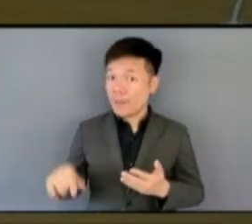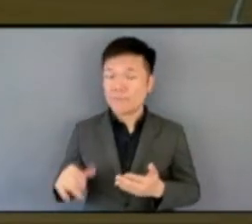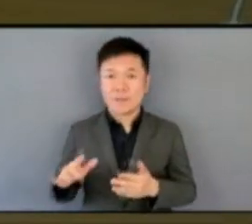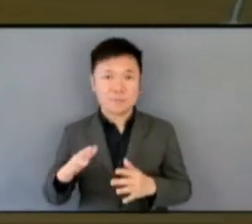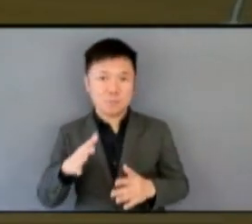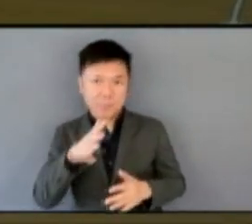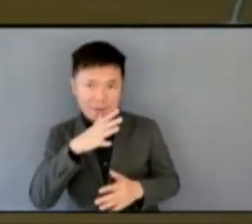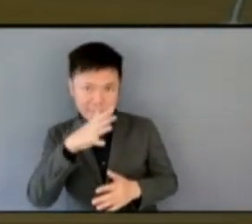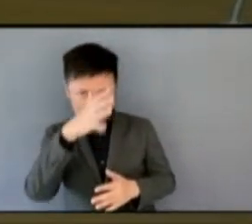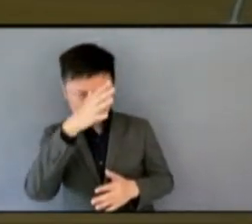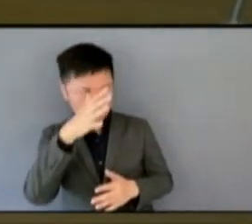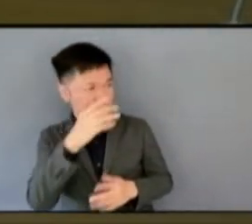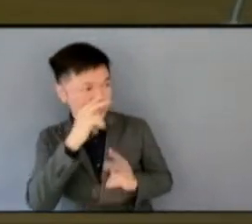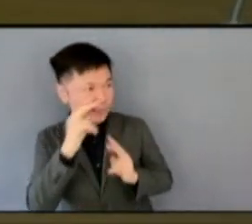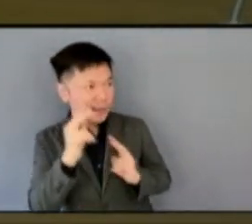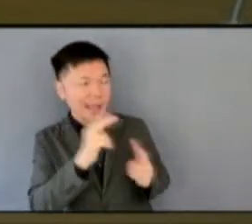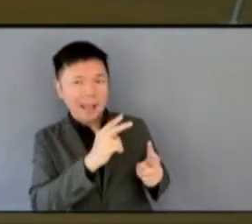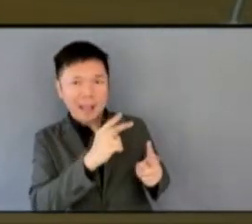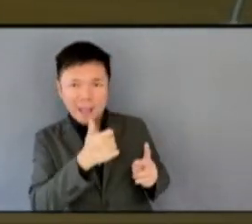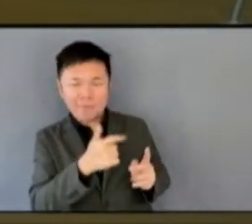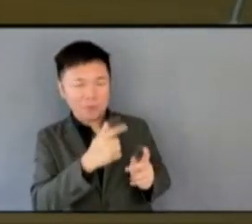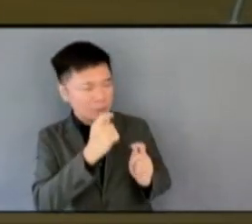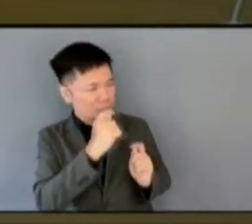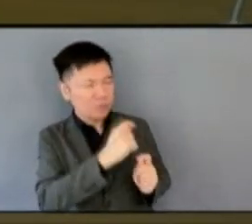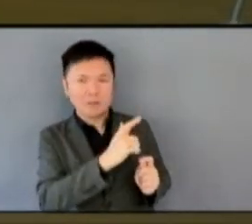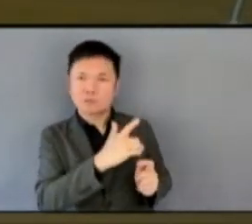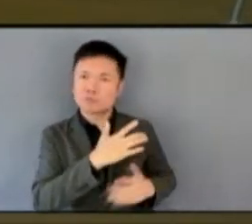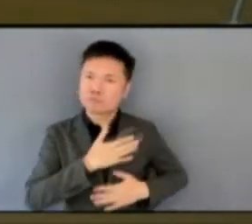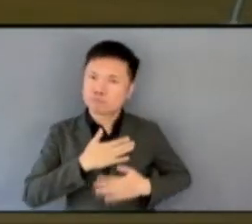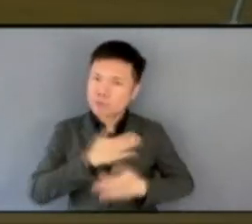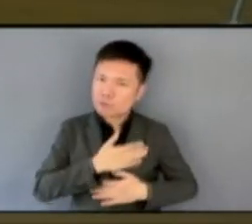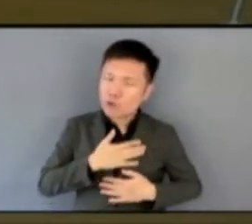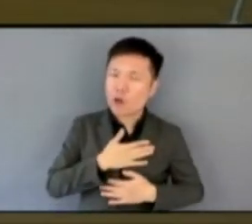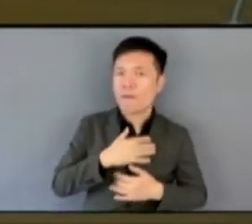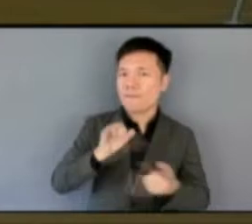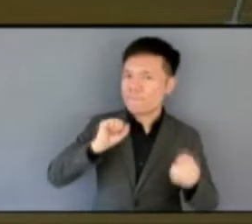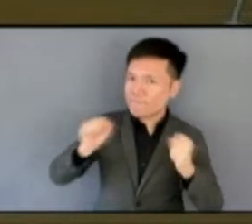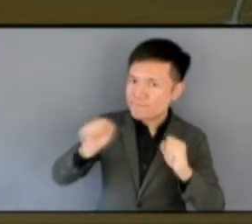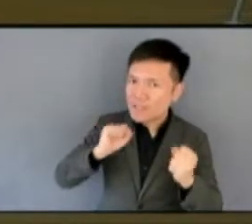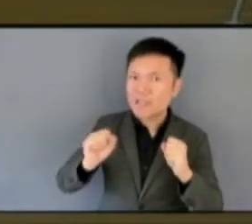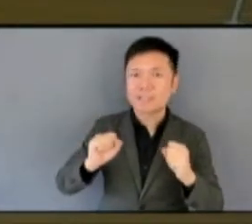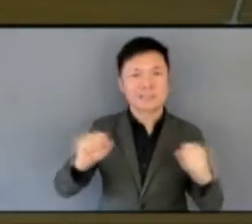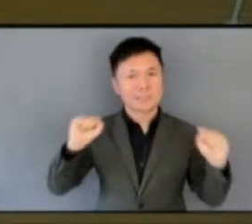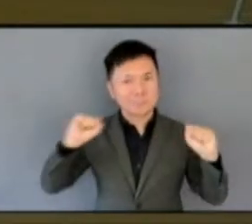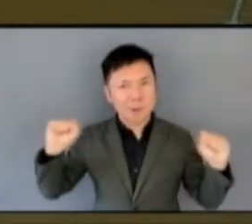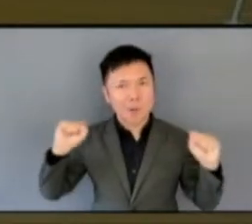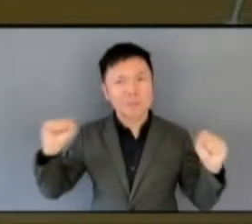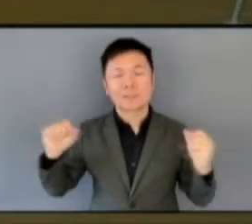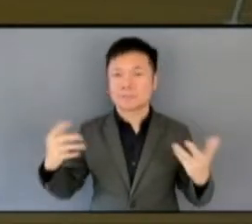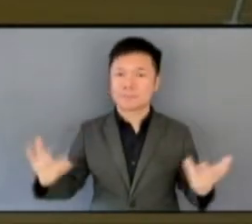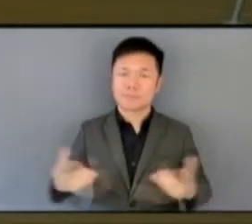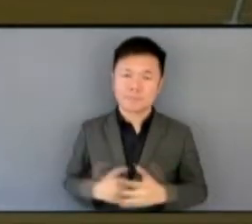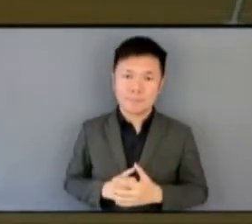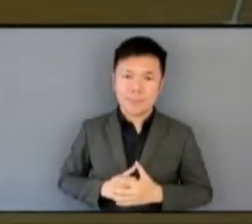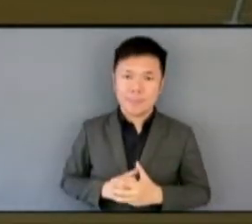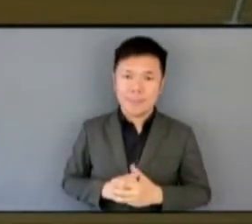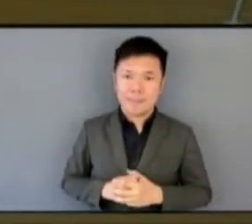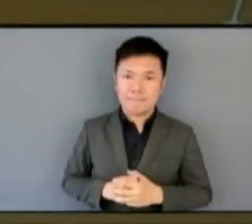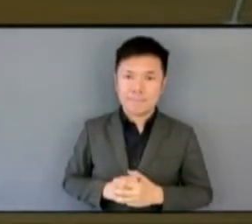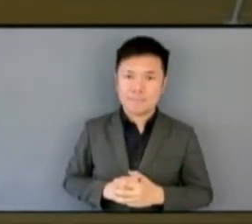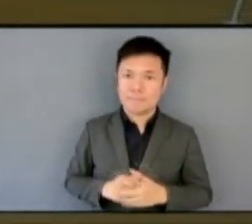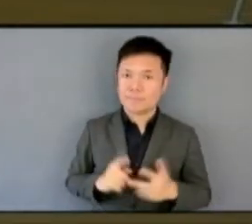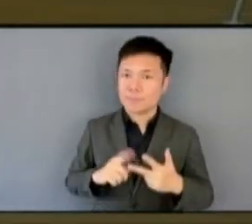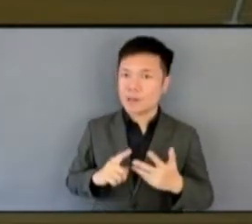физической культуры и спорта, обеспечение условий для совмещения родительских и семейных обязанностей с